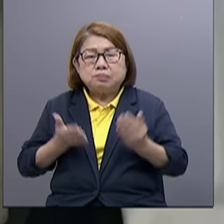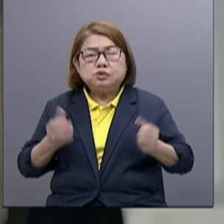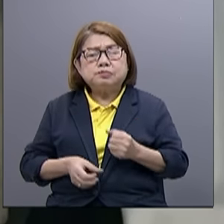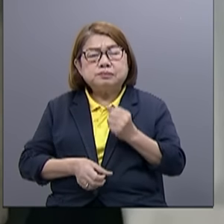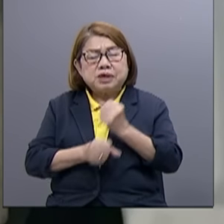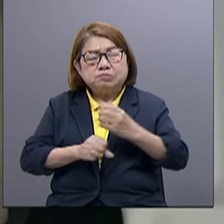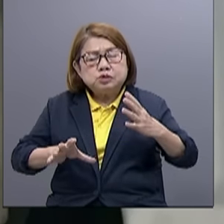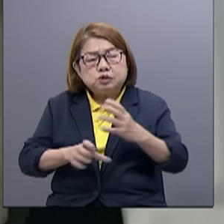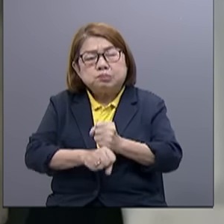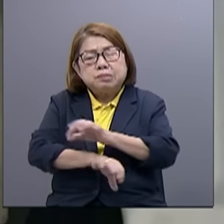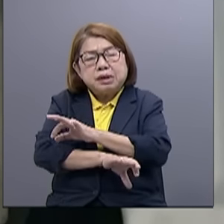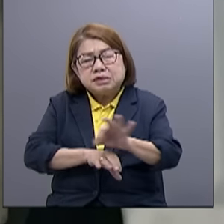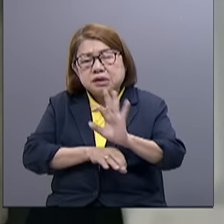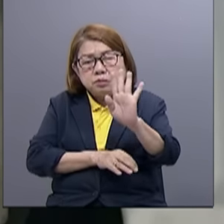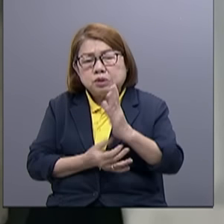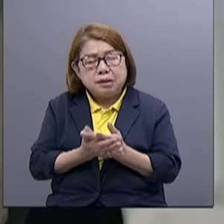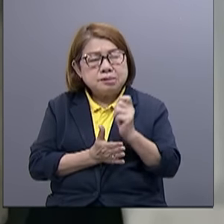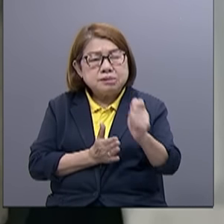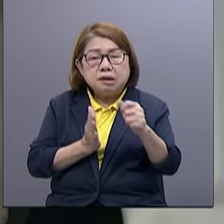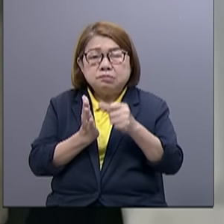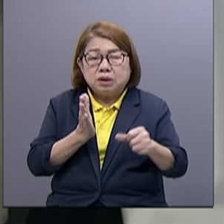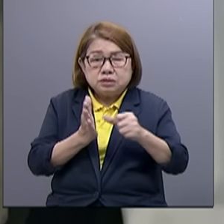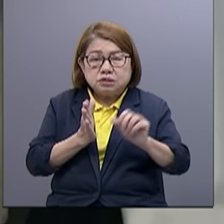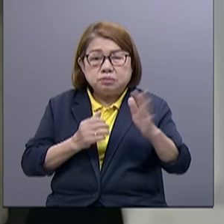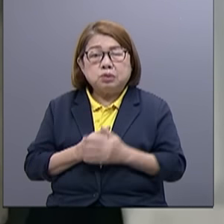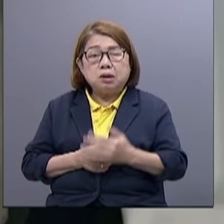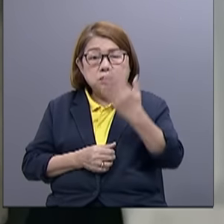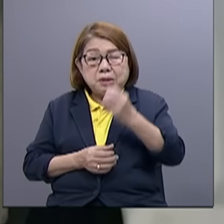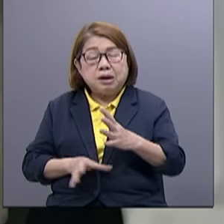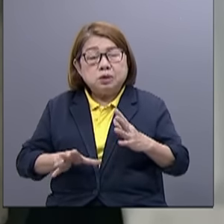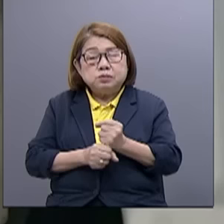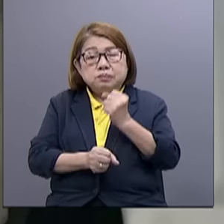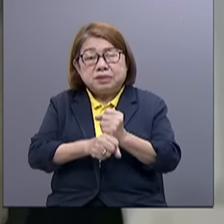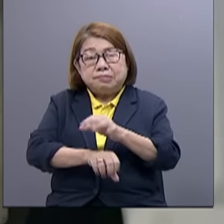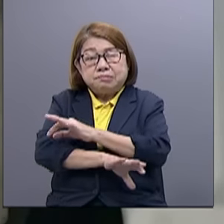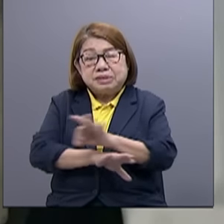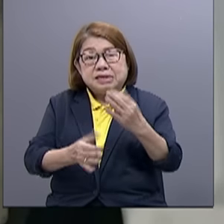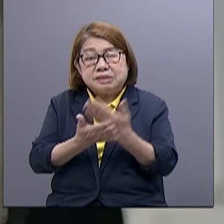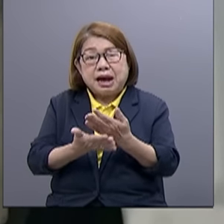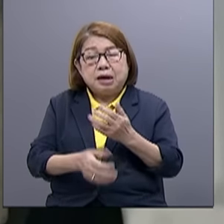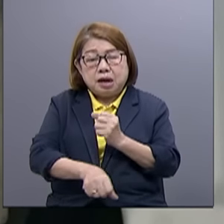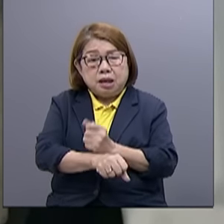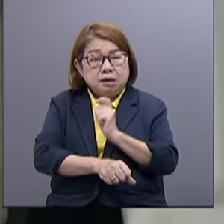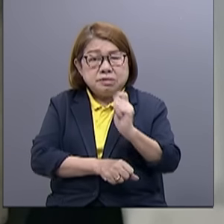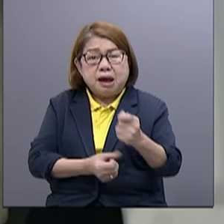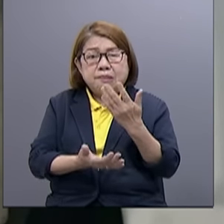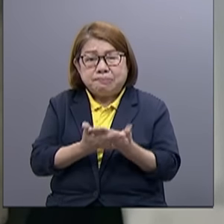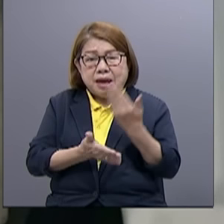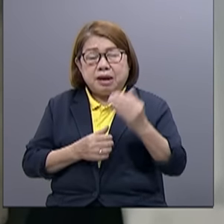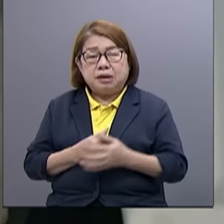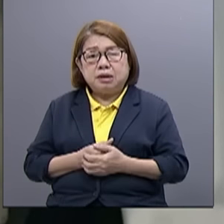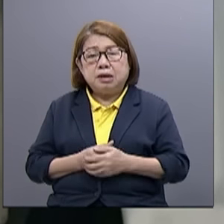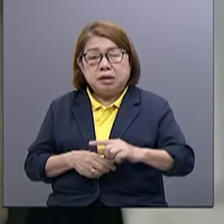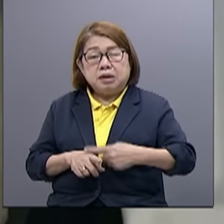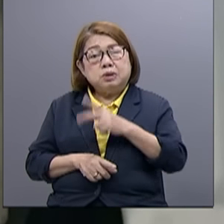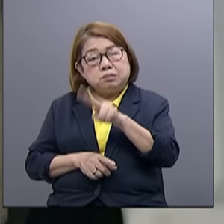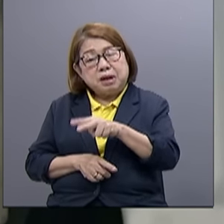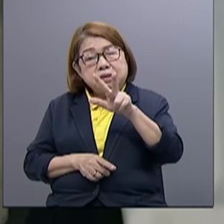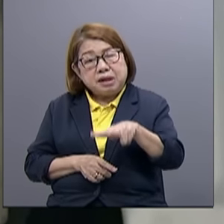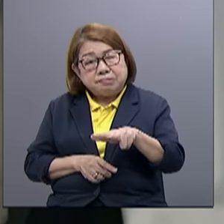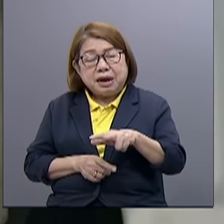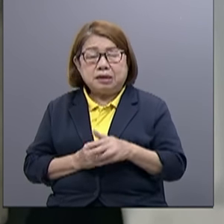ต่างๆเพราะการคาดจัดทำบัญชีบ้านเราเนี่ยแพงเดือนหนึ่งต้องมี 2-3,000 บาทซึ่งจะมาทำเรื่องแต่งบัญชีให้ภาครัฐอย่